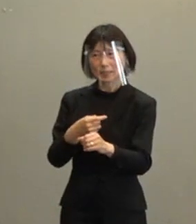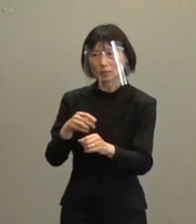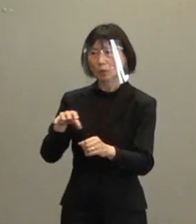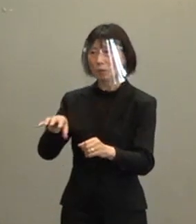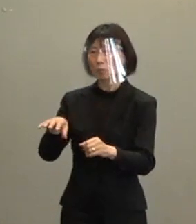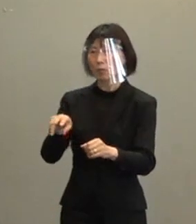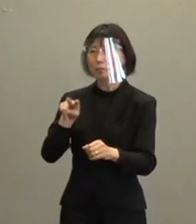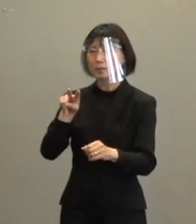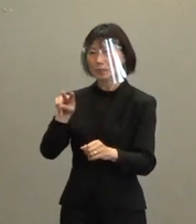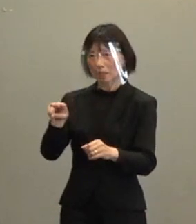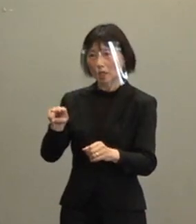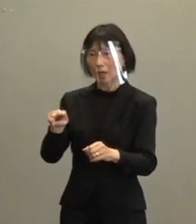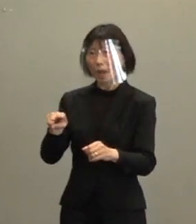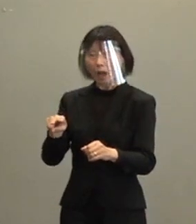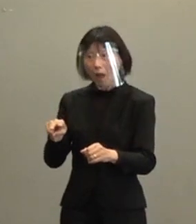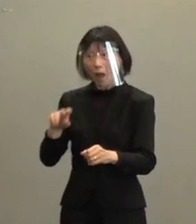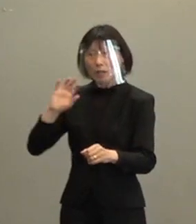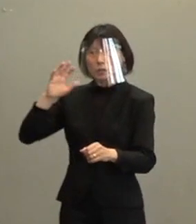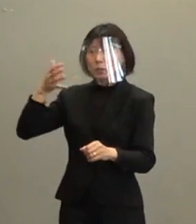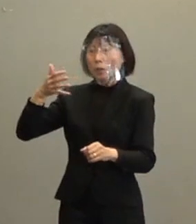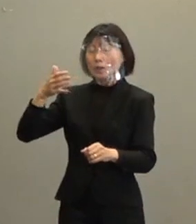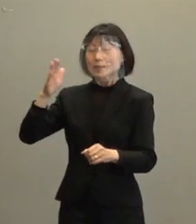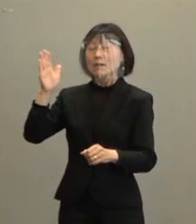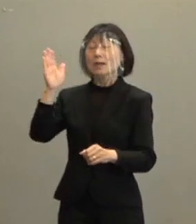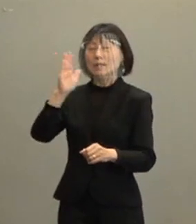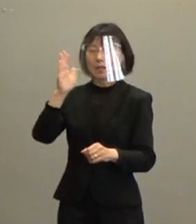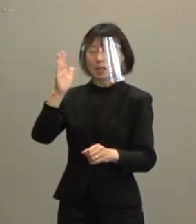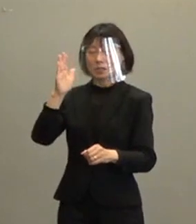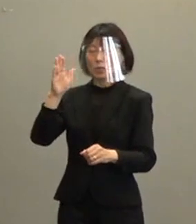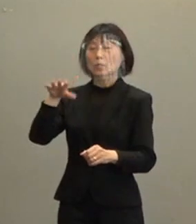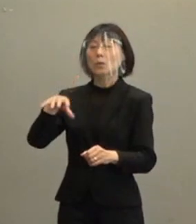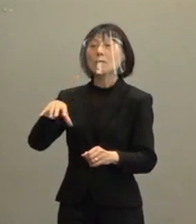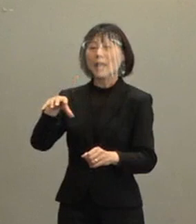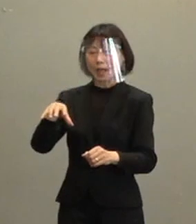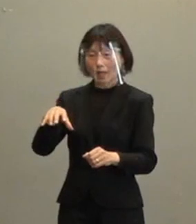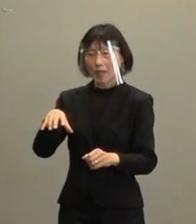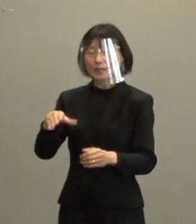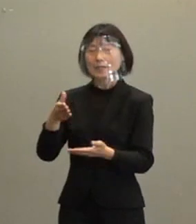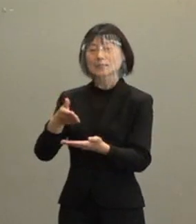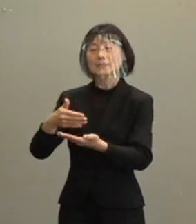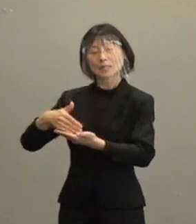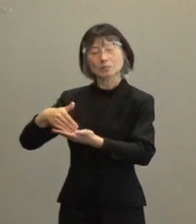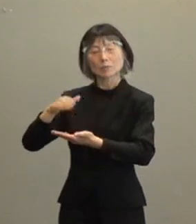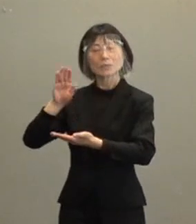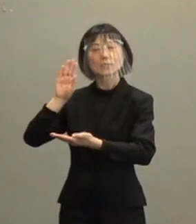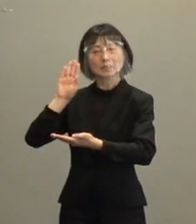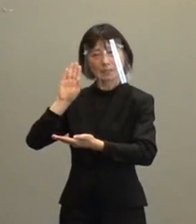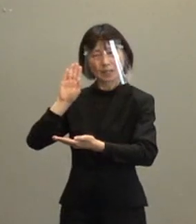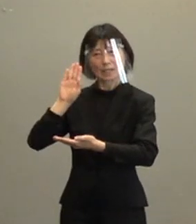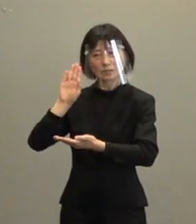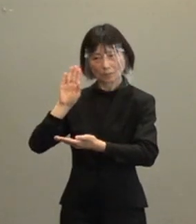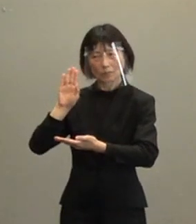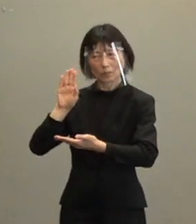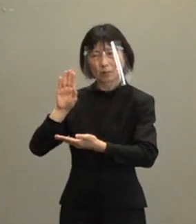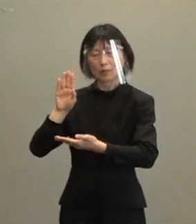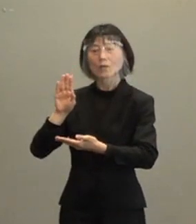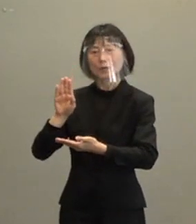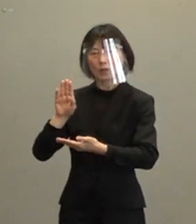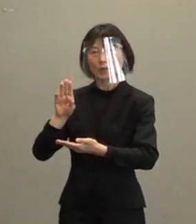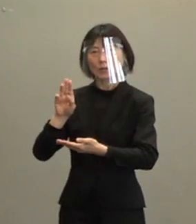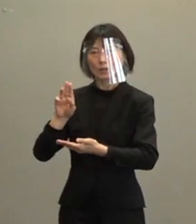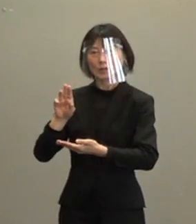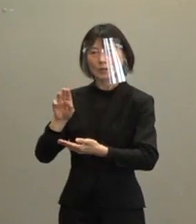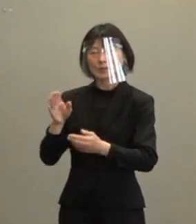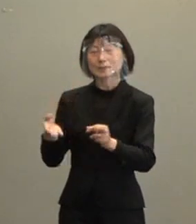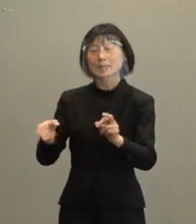かこう興奮するというものではないというふうに思うんですね。そこの場で、解説があって、かつそのビジターセンターなどで